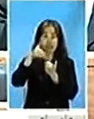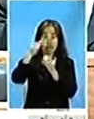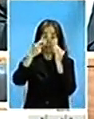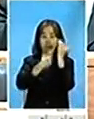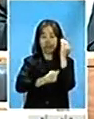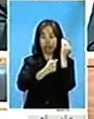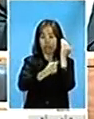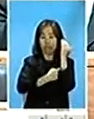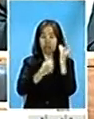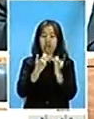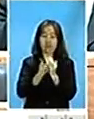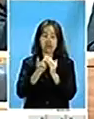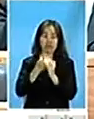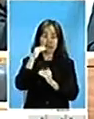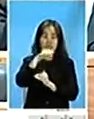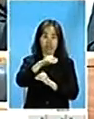ราลดลง